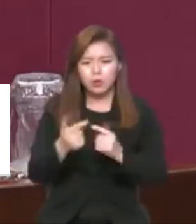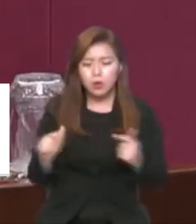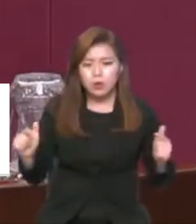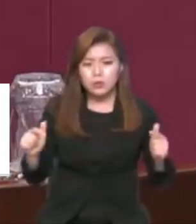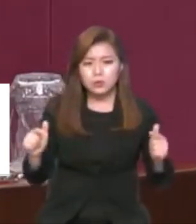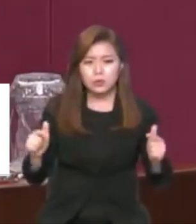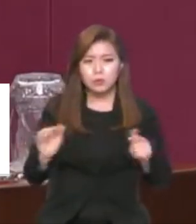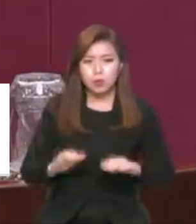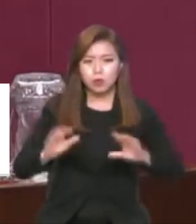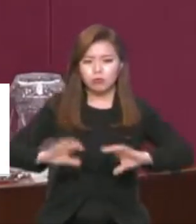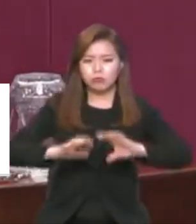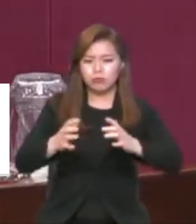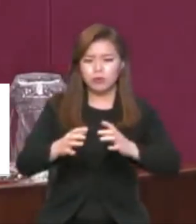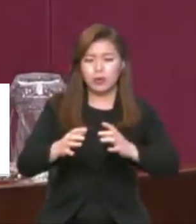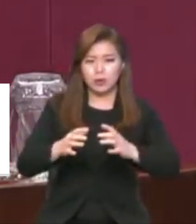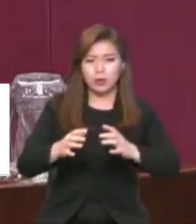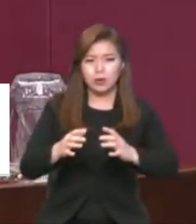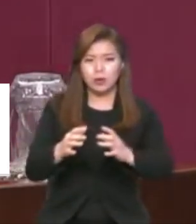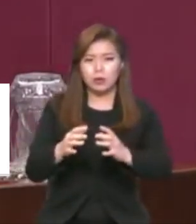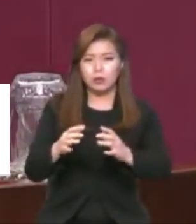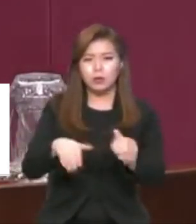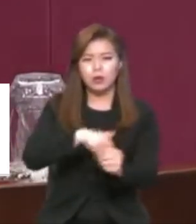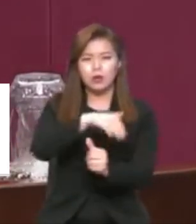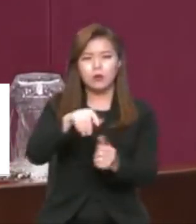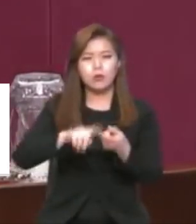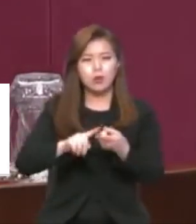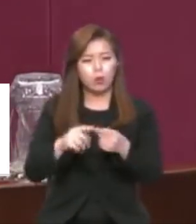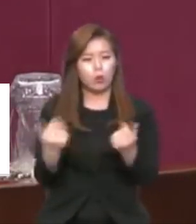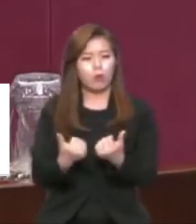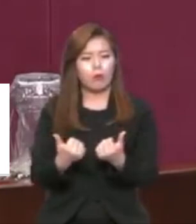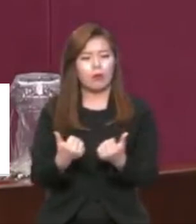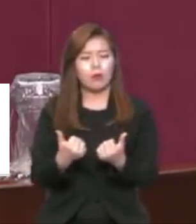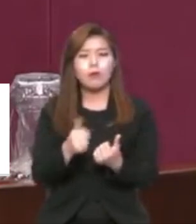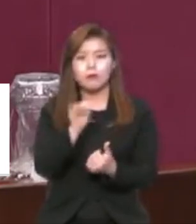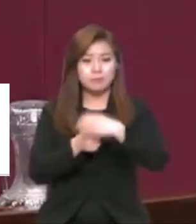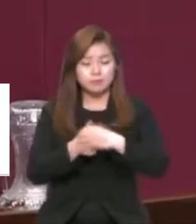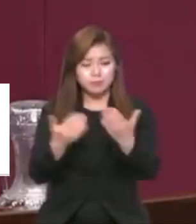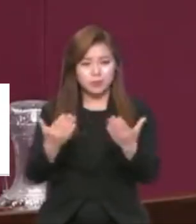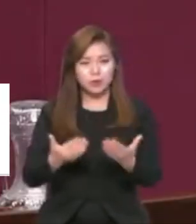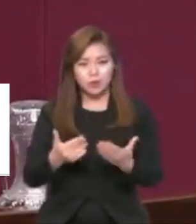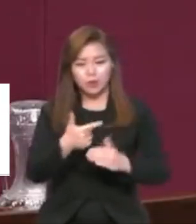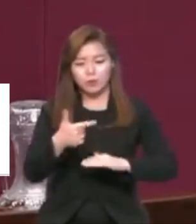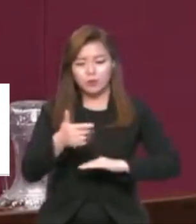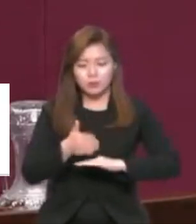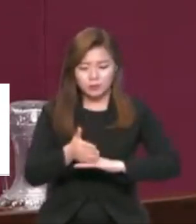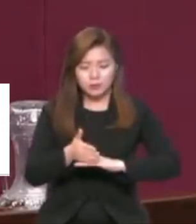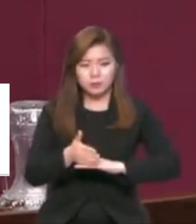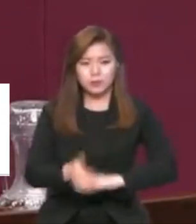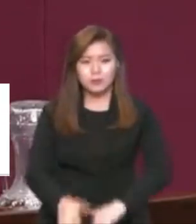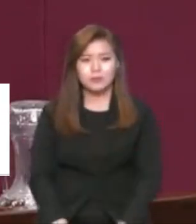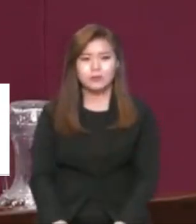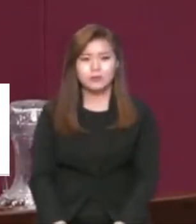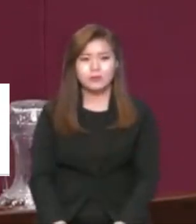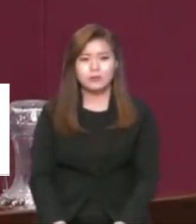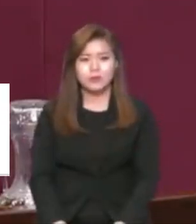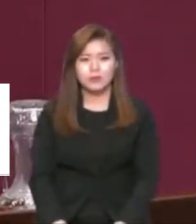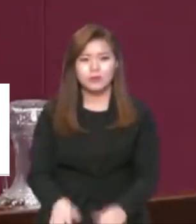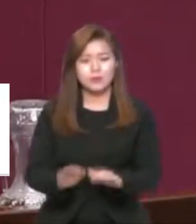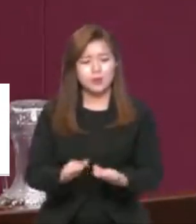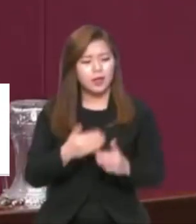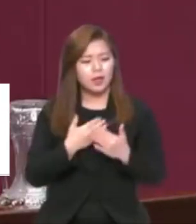국가 동력에 직결된 많은 사안들이 논의 중에 있는 것으로 알고 있습니다. 무척이나 두렵고